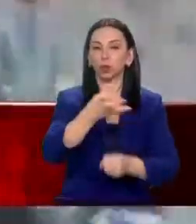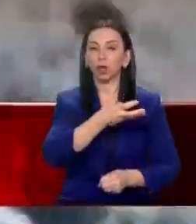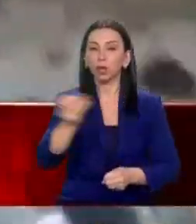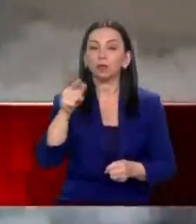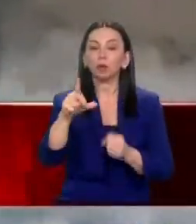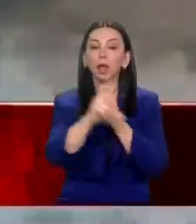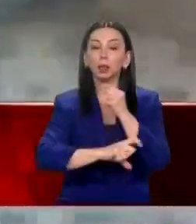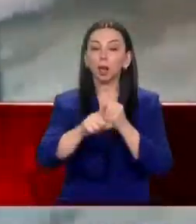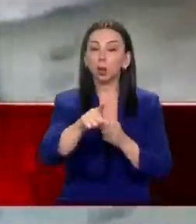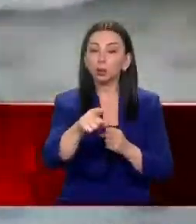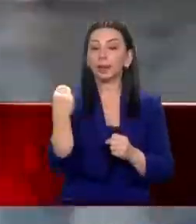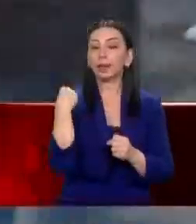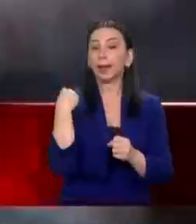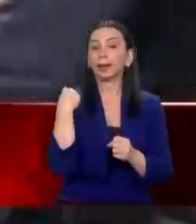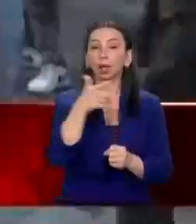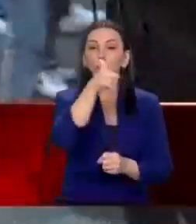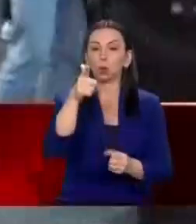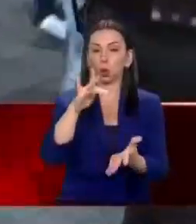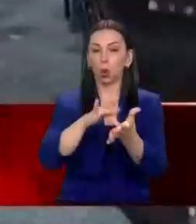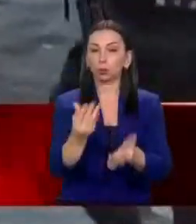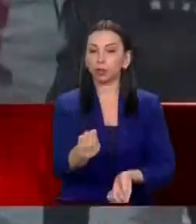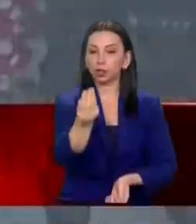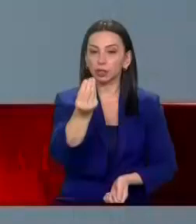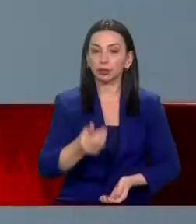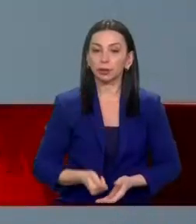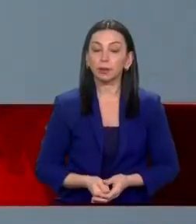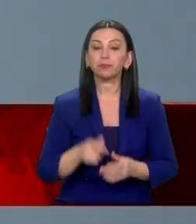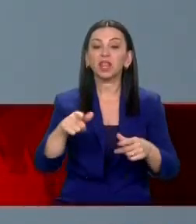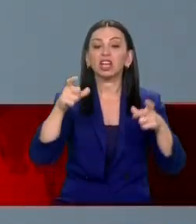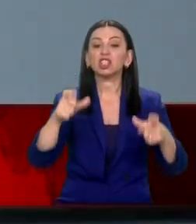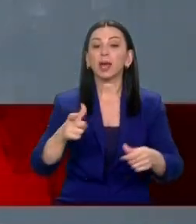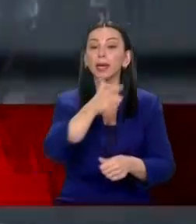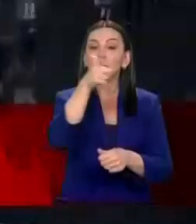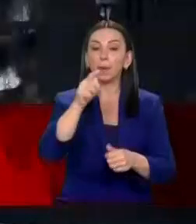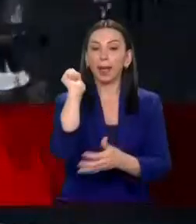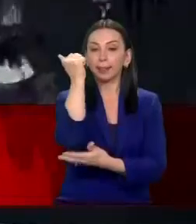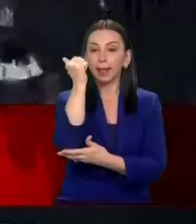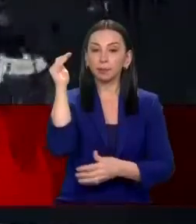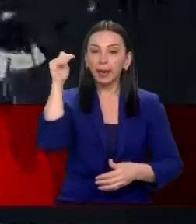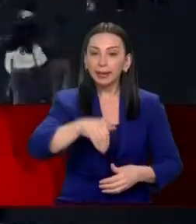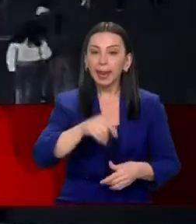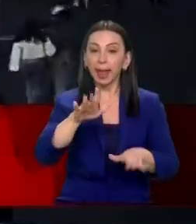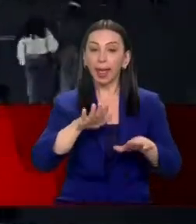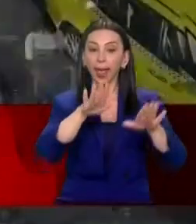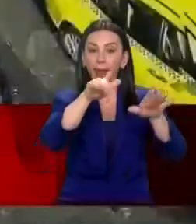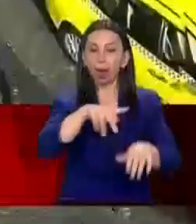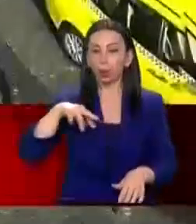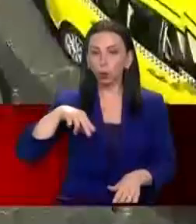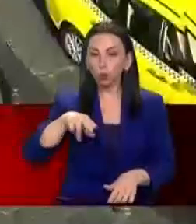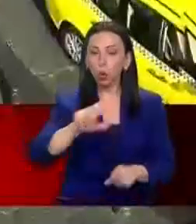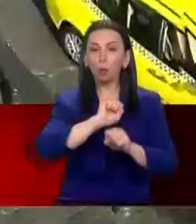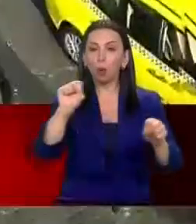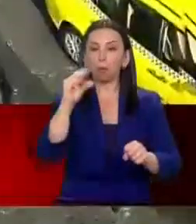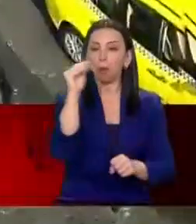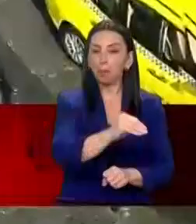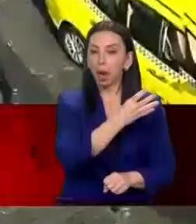Bunlar teröristin yeni görüntüleri. Bu çizgiyi kimse geçmesin, tamam mı? Şehir kameraları Taksim'e gelişini, eylem noktasına yürümesini, bombayı